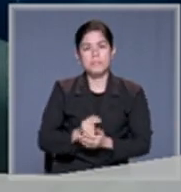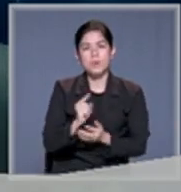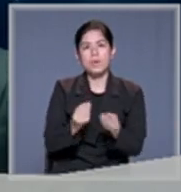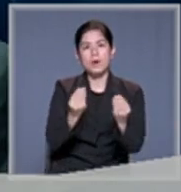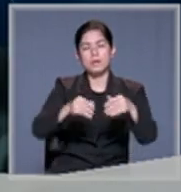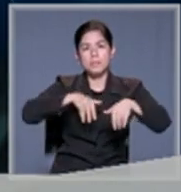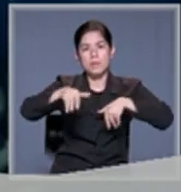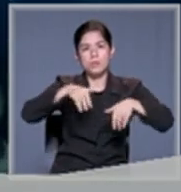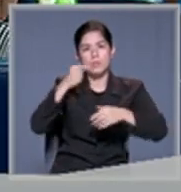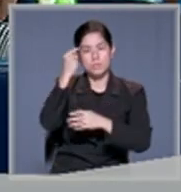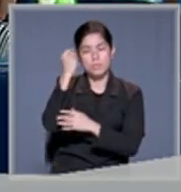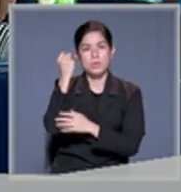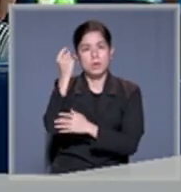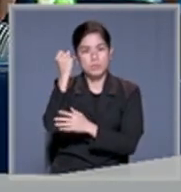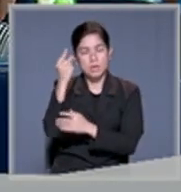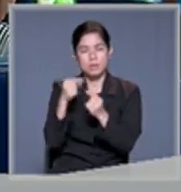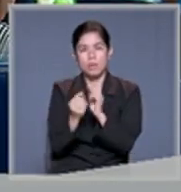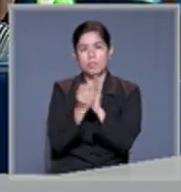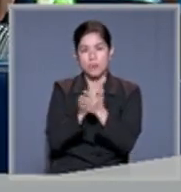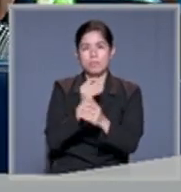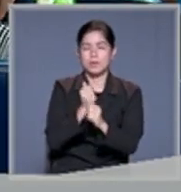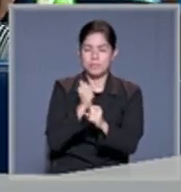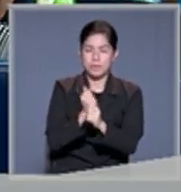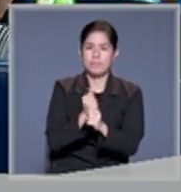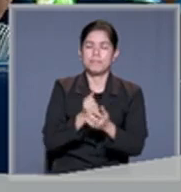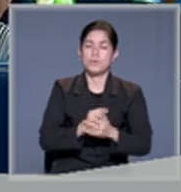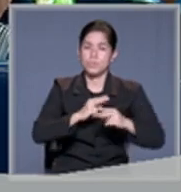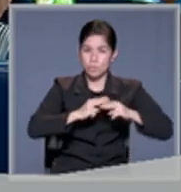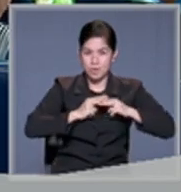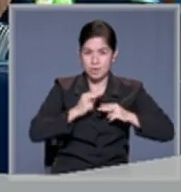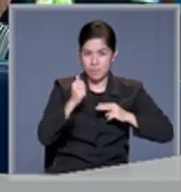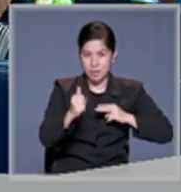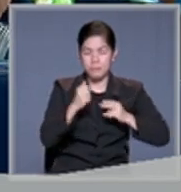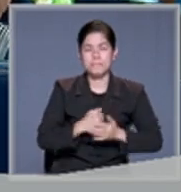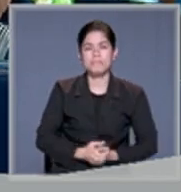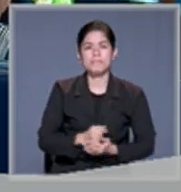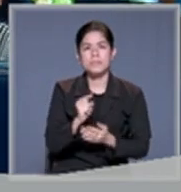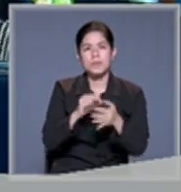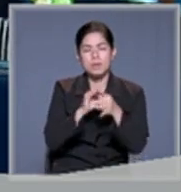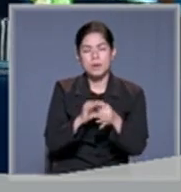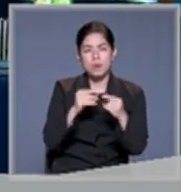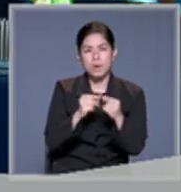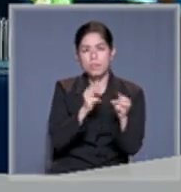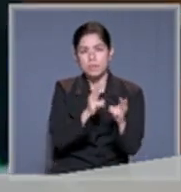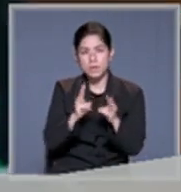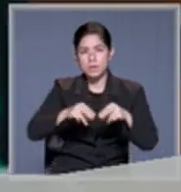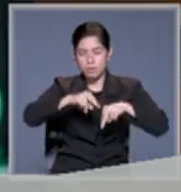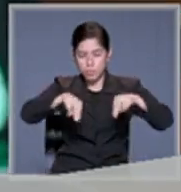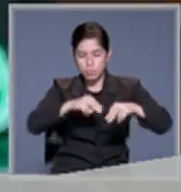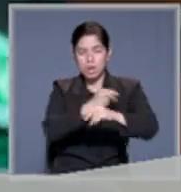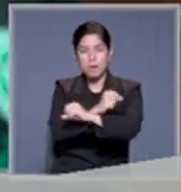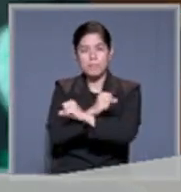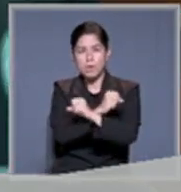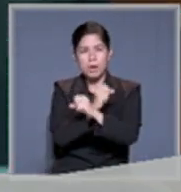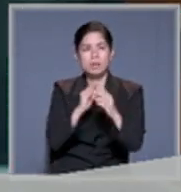ชาชนตระหนักนำไปสู่การปฏิบัติอย่างทั่วถึงสม่ำเสมอและต่อเนื่องซึ่งการกำจัดแหล่งเพาะพันธุ์ยุงลายจากบ้านเป็นวิ